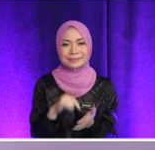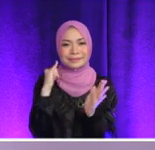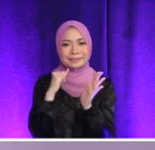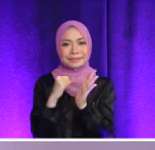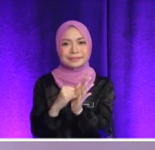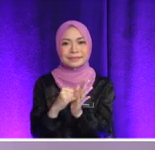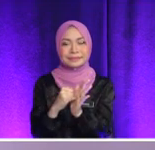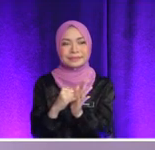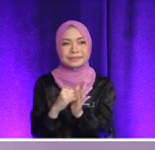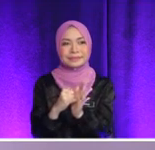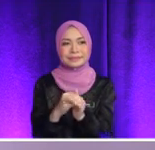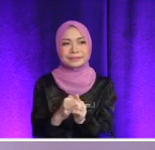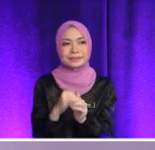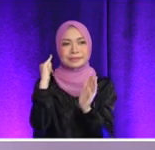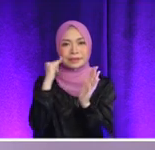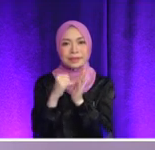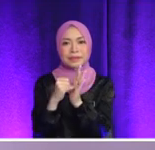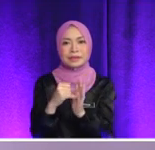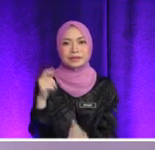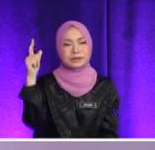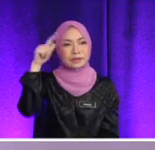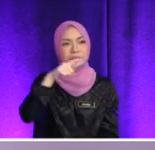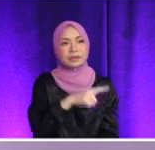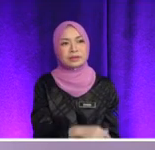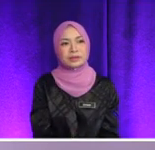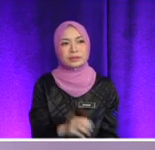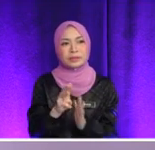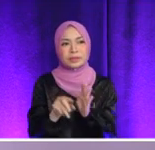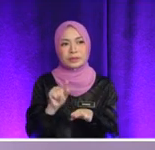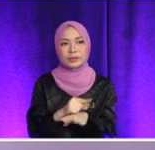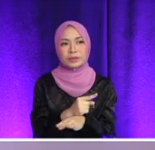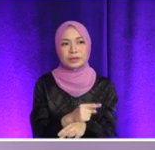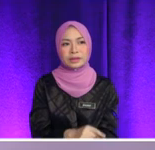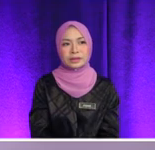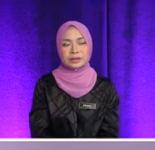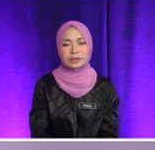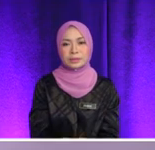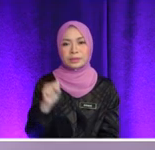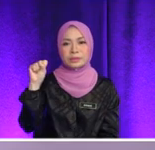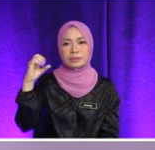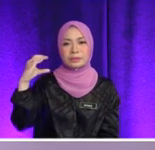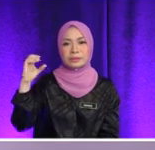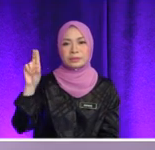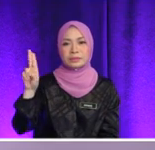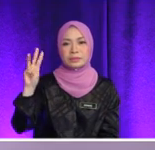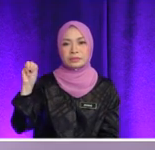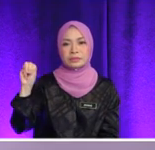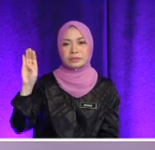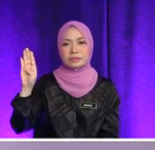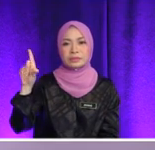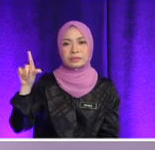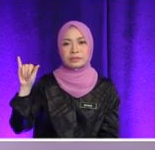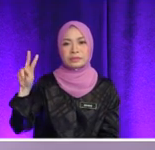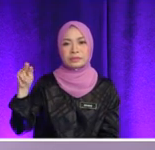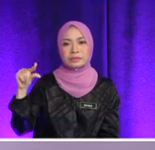dia buat teknik dan latar belakang tuh dia menggunakan warna merah jambu ah dan juga kita